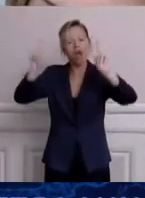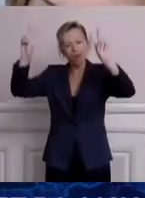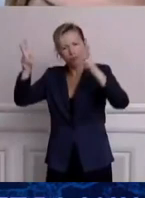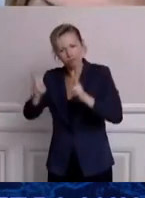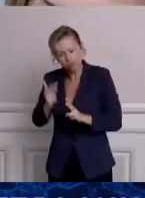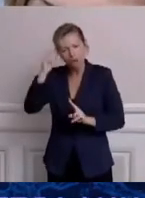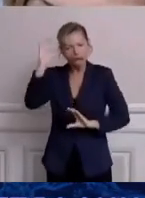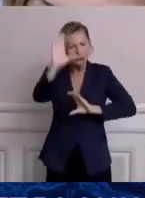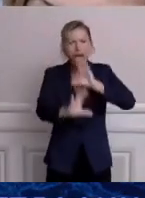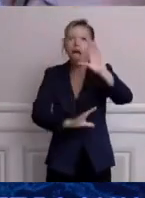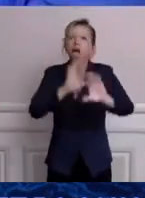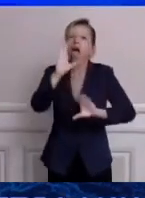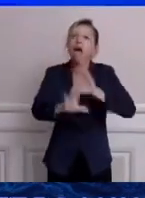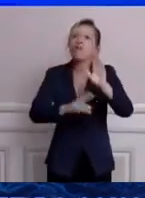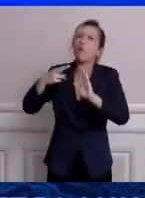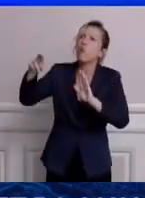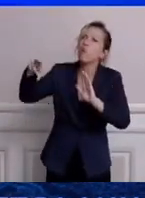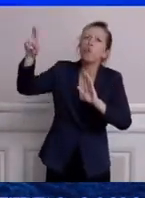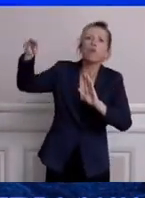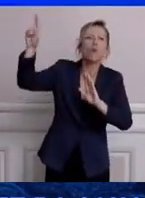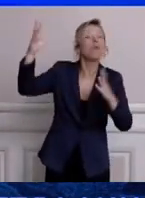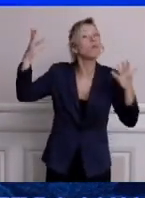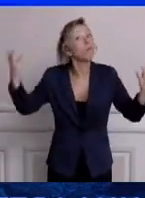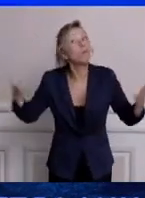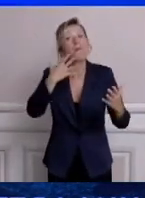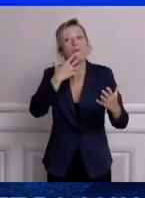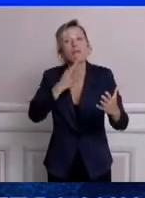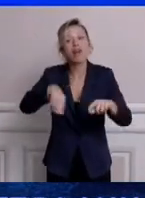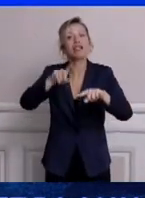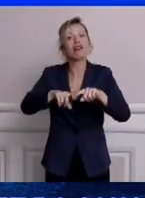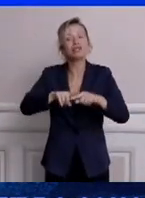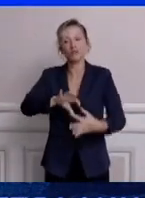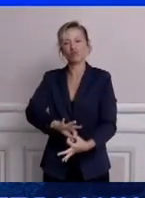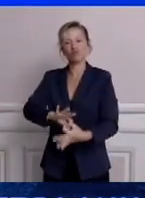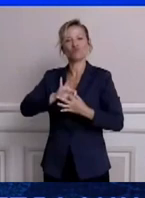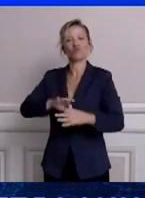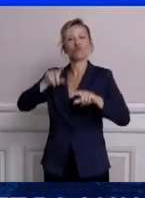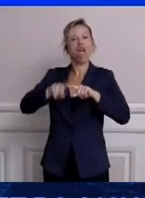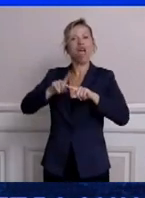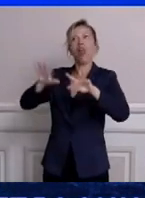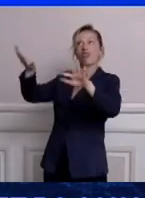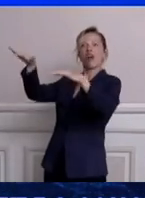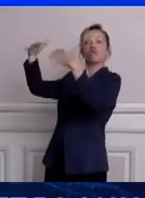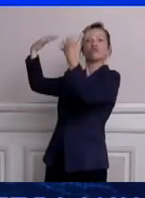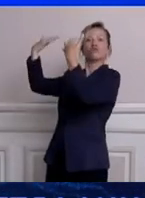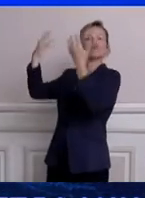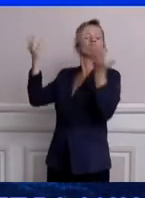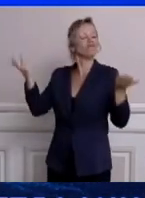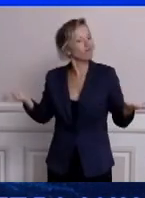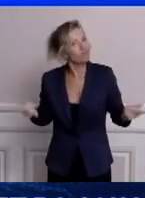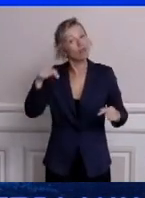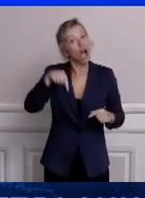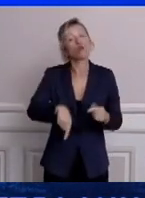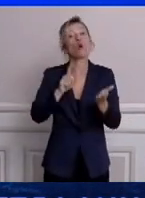Η ελπίδα είναι διάχυτη. Ενώ η χώρα εκπέμπει μεγαλύτερη αυτοπεποίθηση παντού. Αυτό πρέπει να αποτυπώνεται